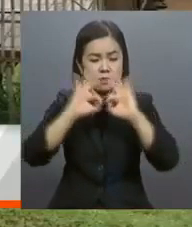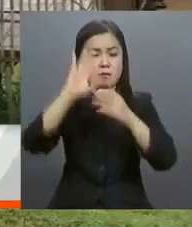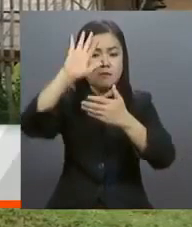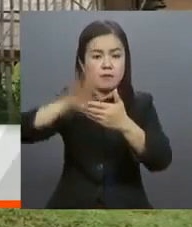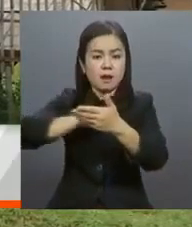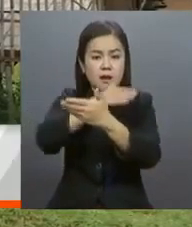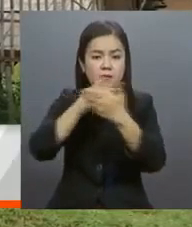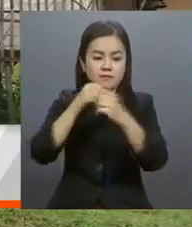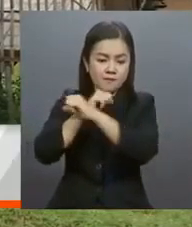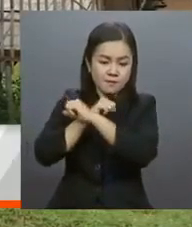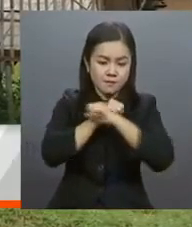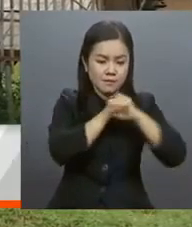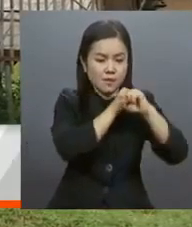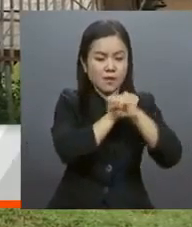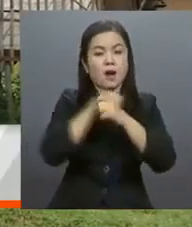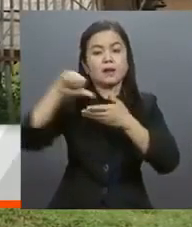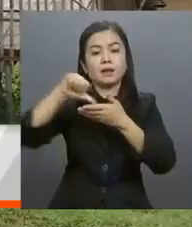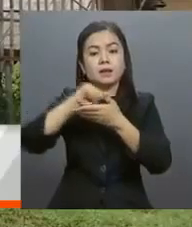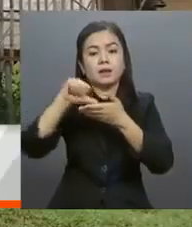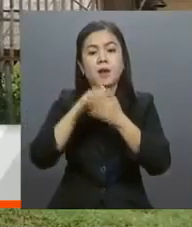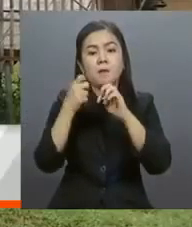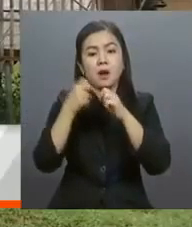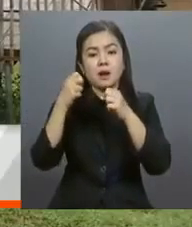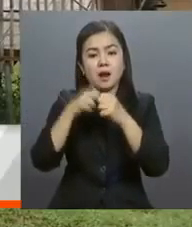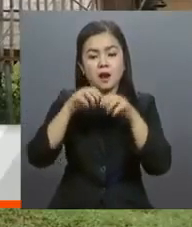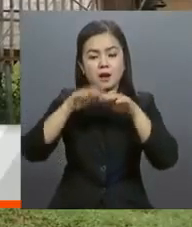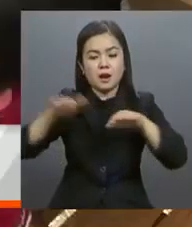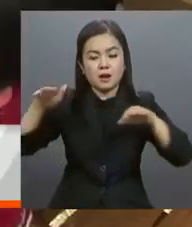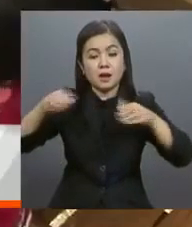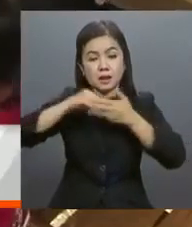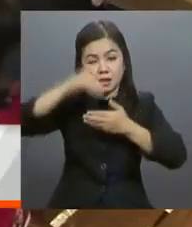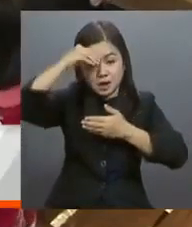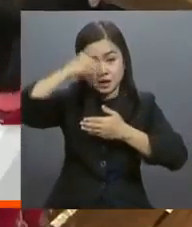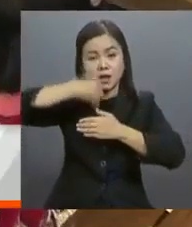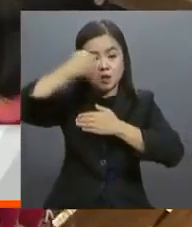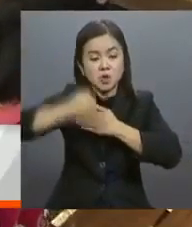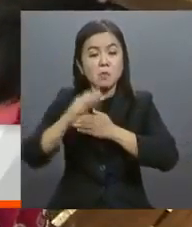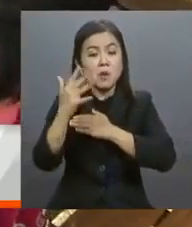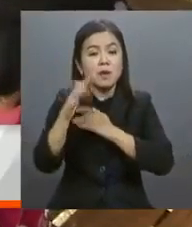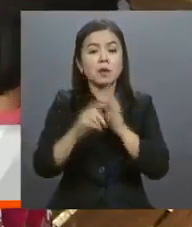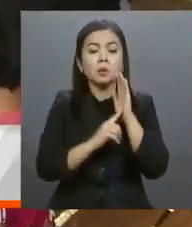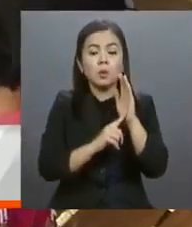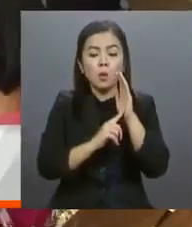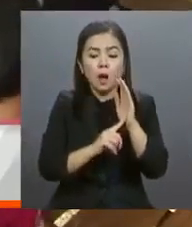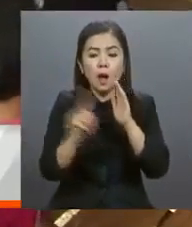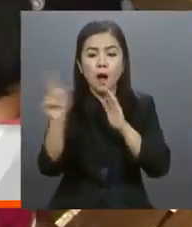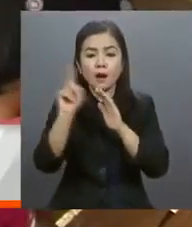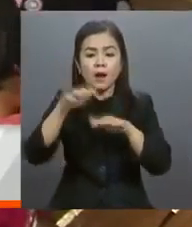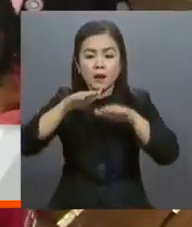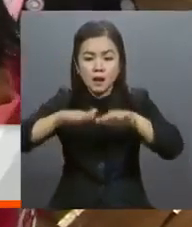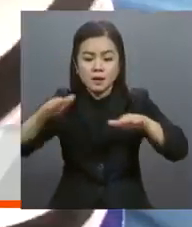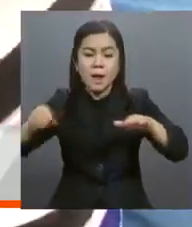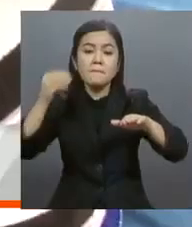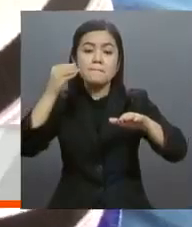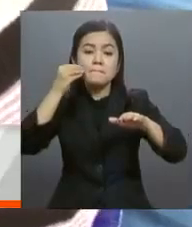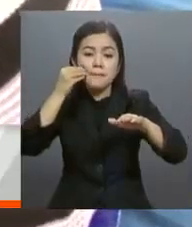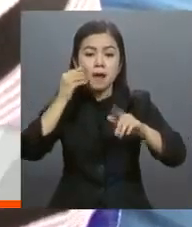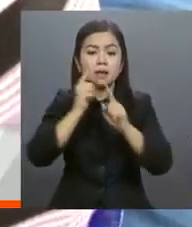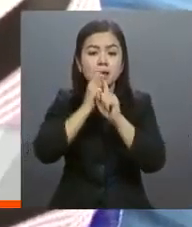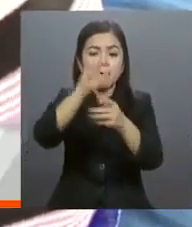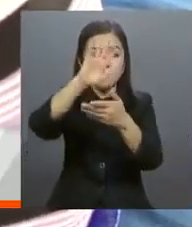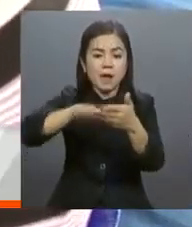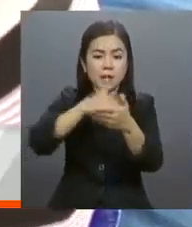การป้องกันและแก้ไขปัญหานี้เริ่มจากสถิติพื้นฐานอย่างเช่นสถิติของการเกิดของเด็กจากทะเบียนราษฎร์กระทรวงมหาดไ